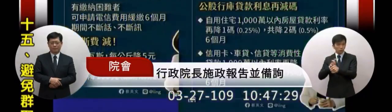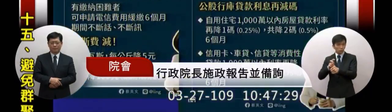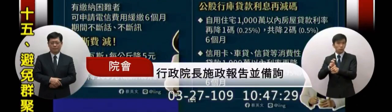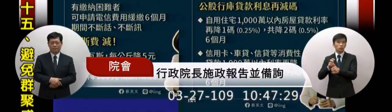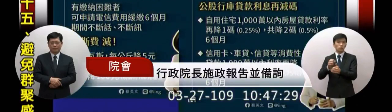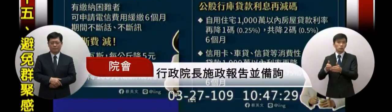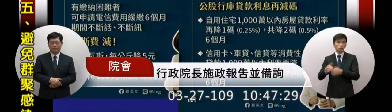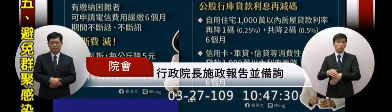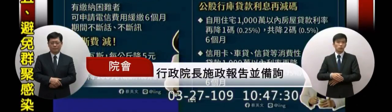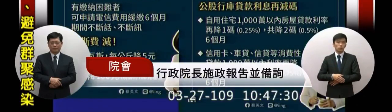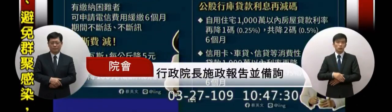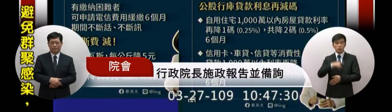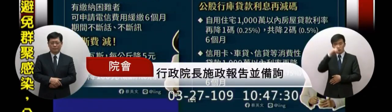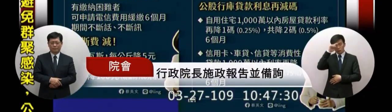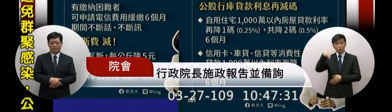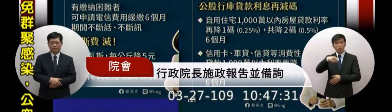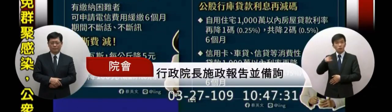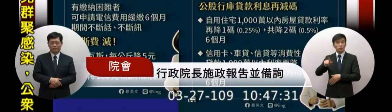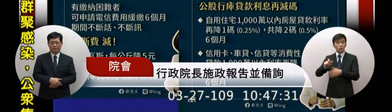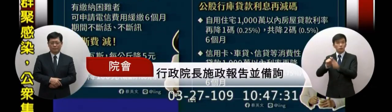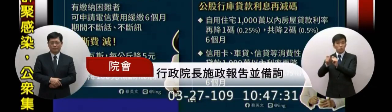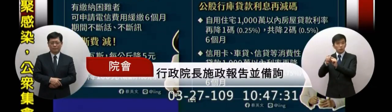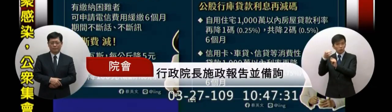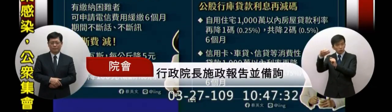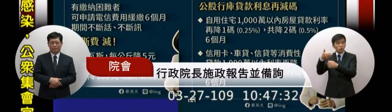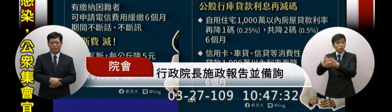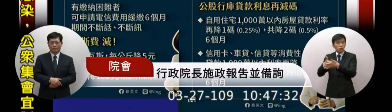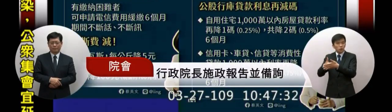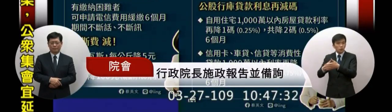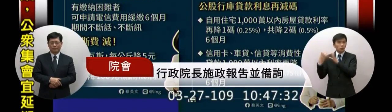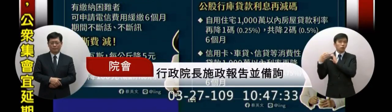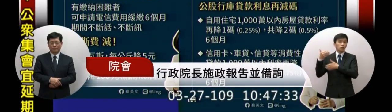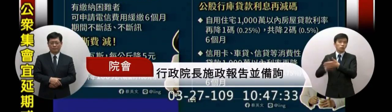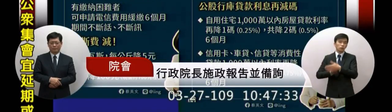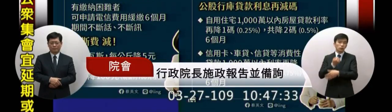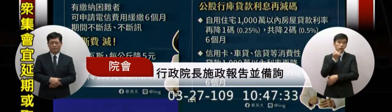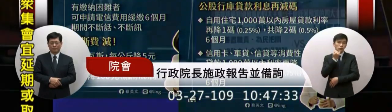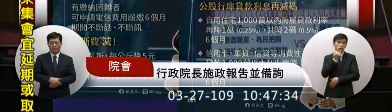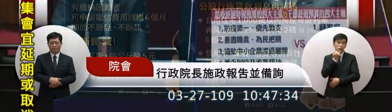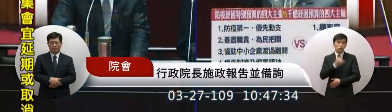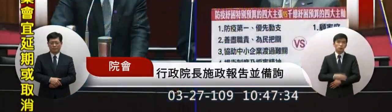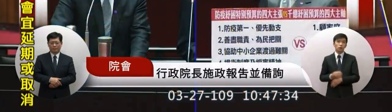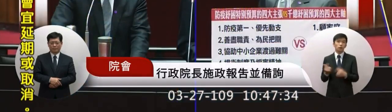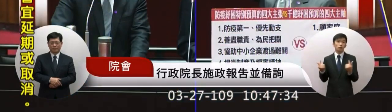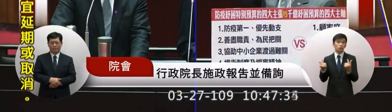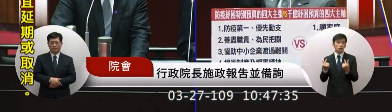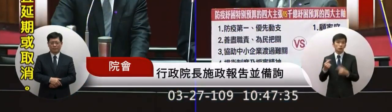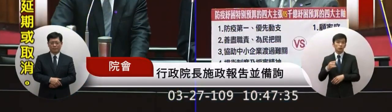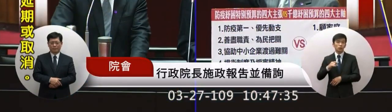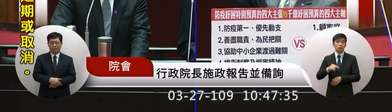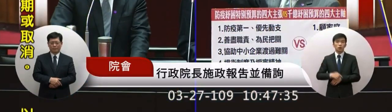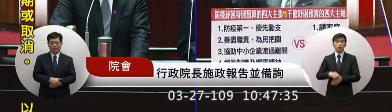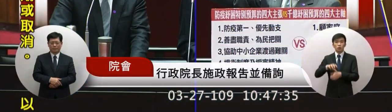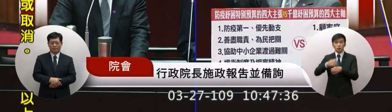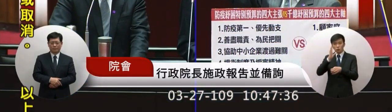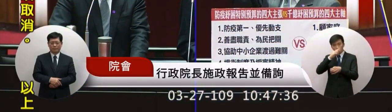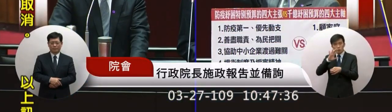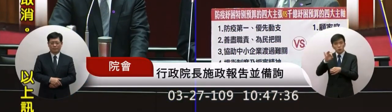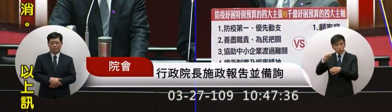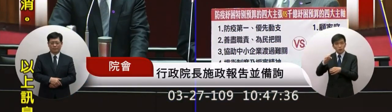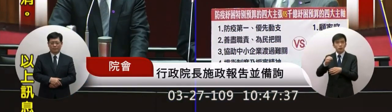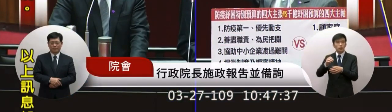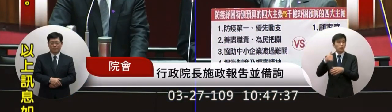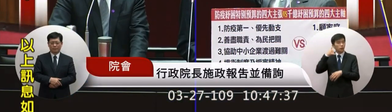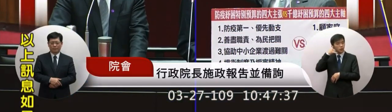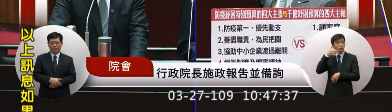啊，你税金袂使慢慢啊缴，这个压岁钱、电话钱、等等，